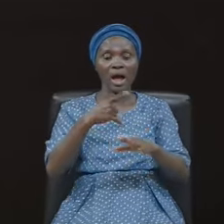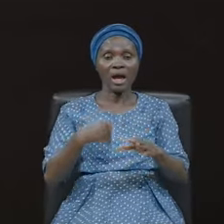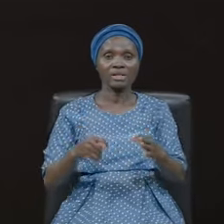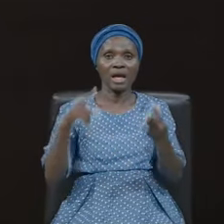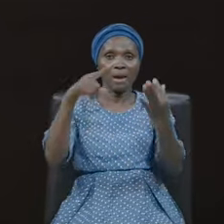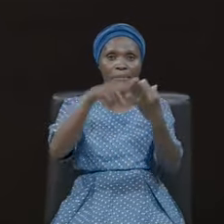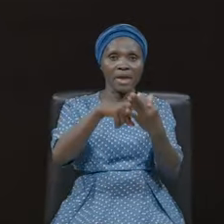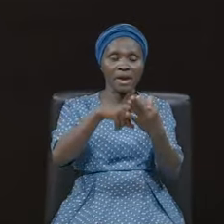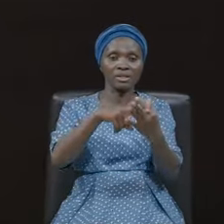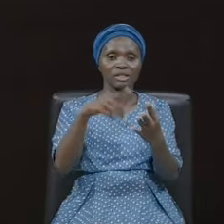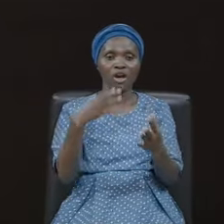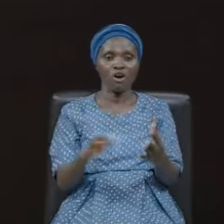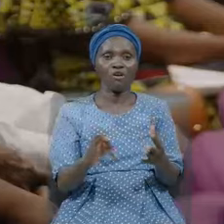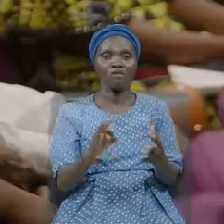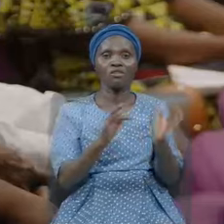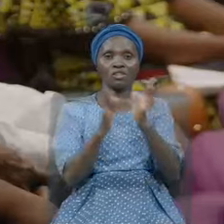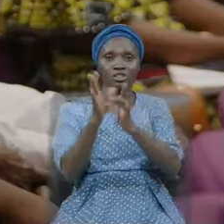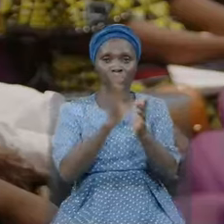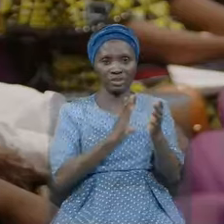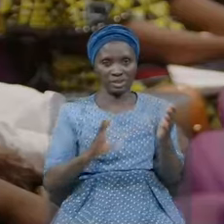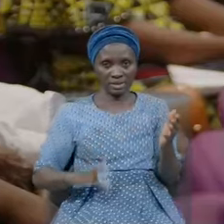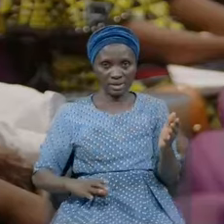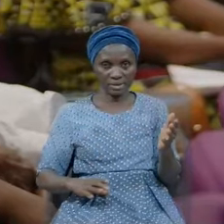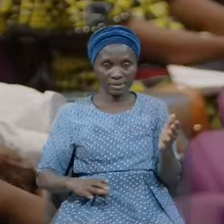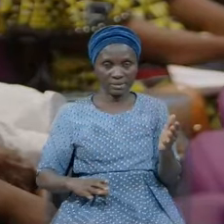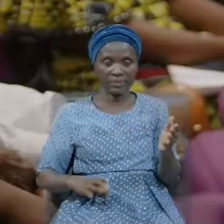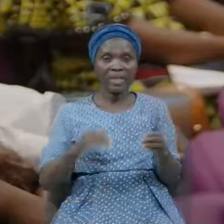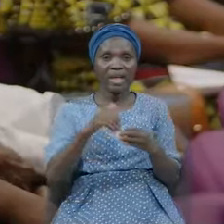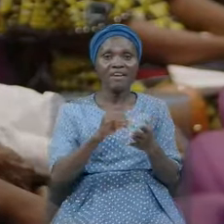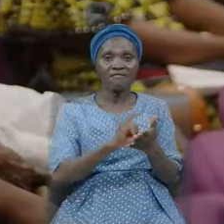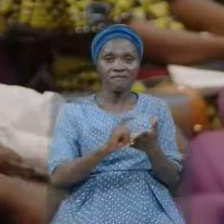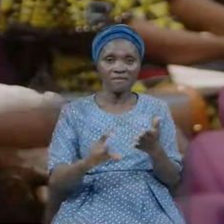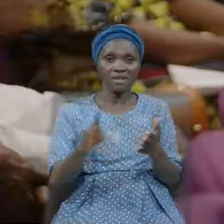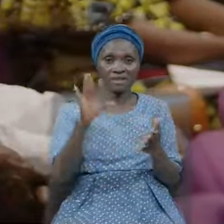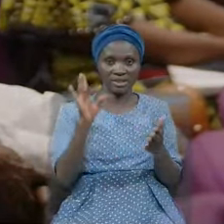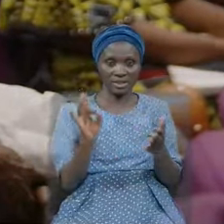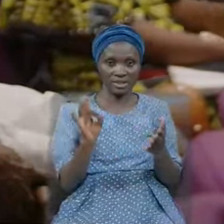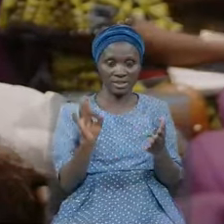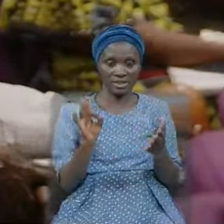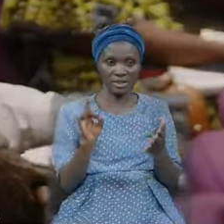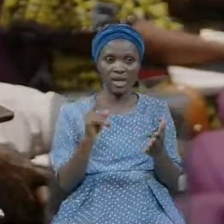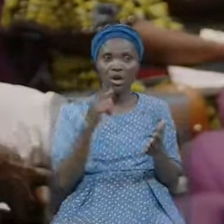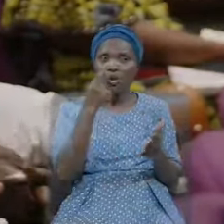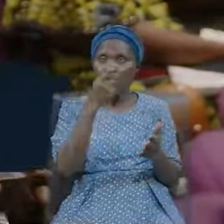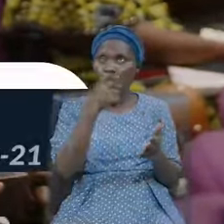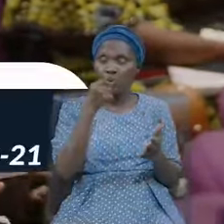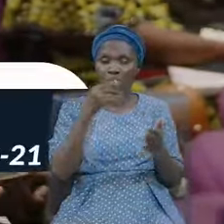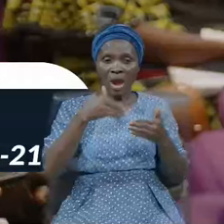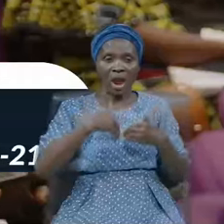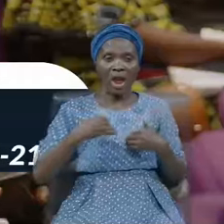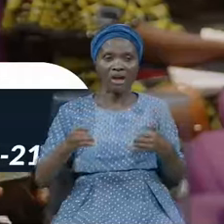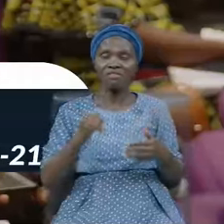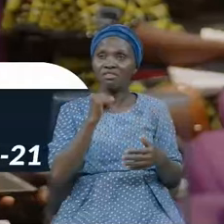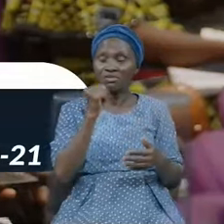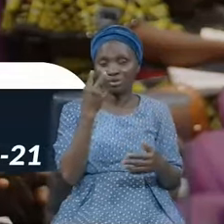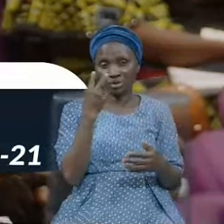lorsque Jésus-Christ apparaîtra. Le verset 8. Verset 8. Lui que vous